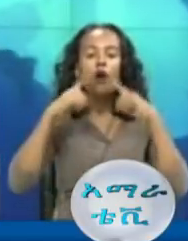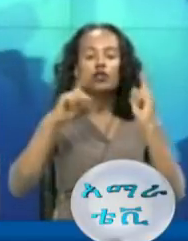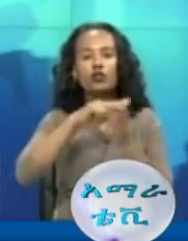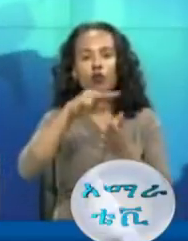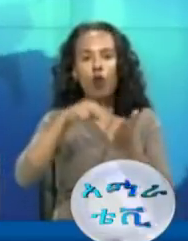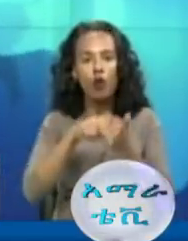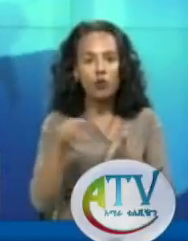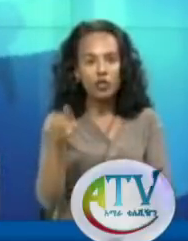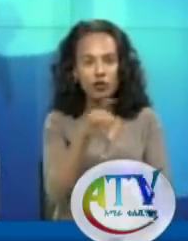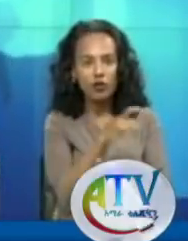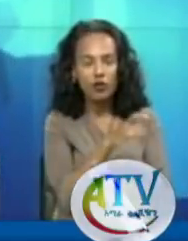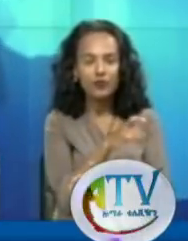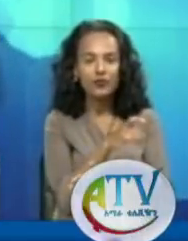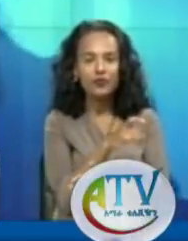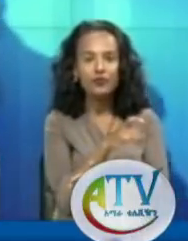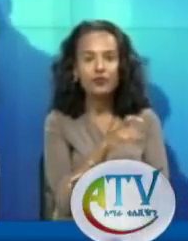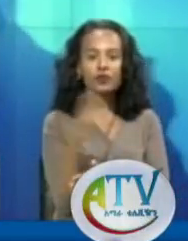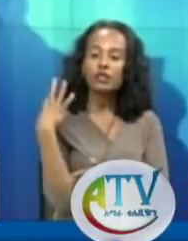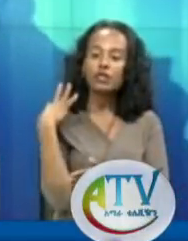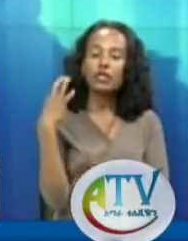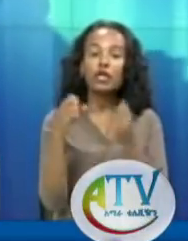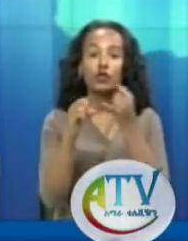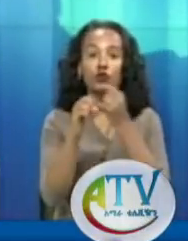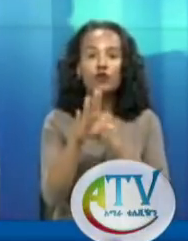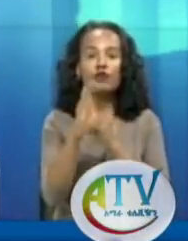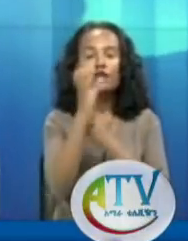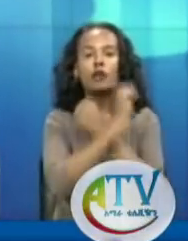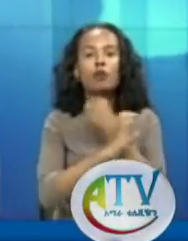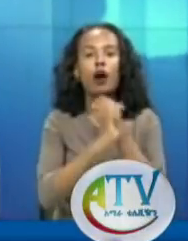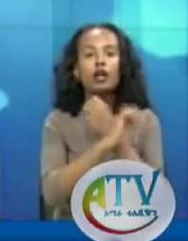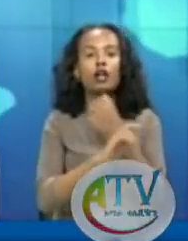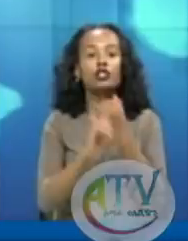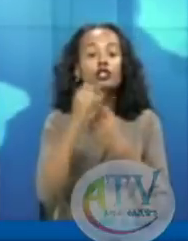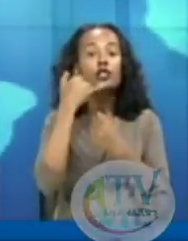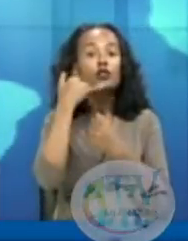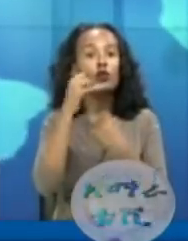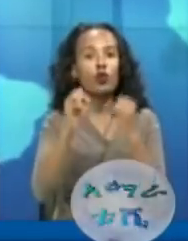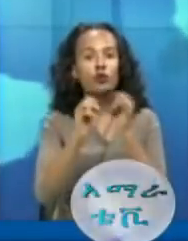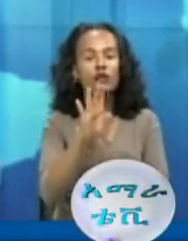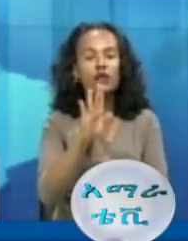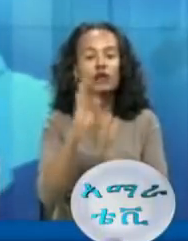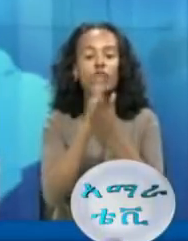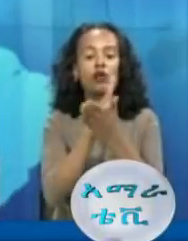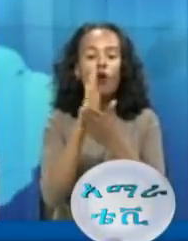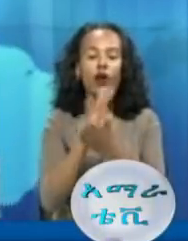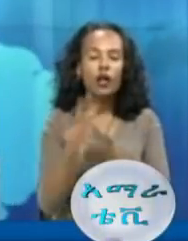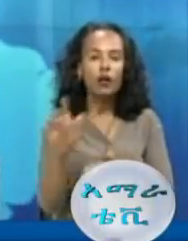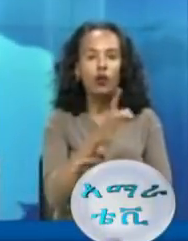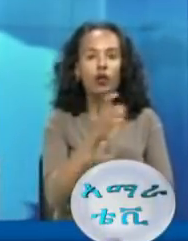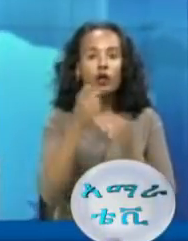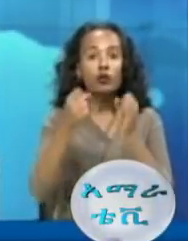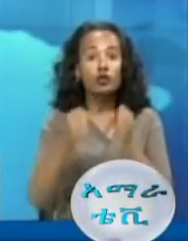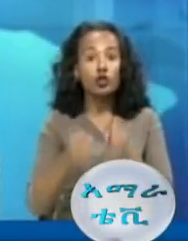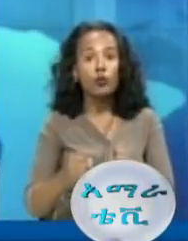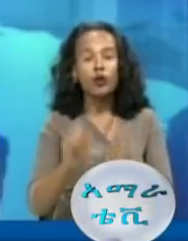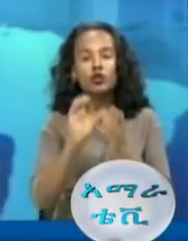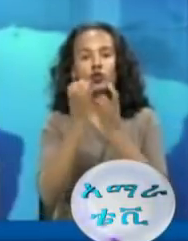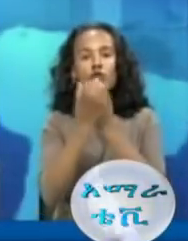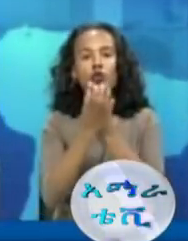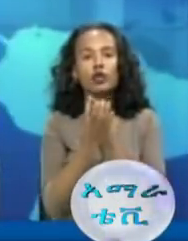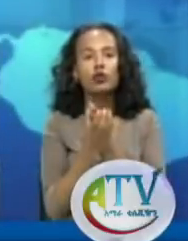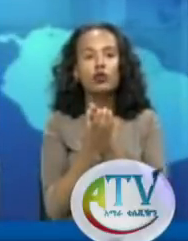ሲሆን የግሉ ዘርፍ በሀገራችን የቴሌኮም ዘርፍ ተዋናይ መሆን የሚችልባቸውን